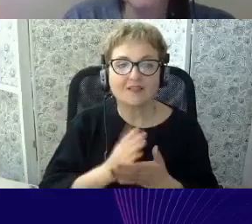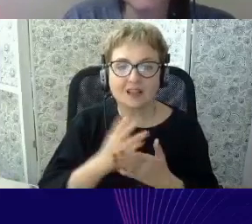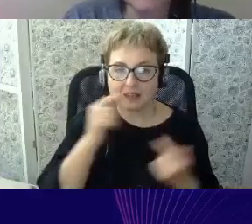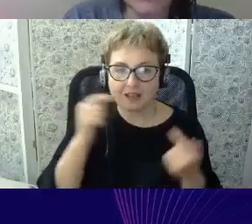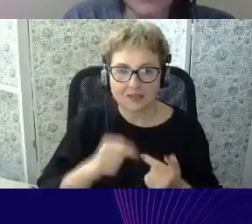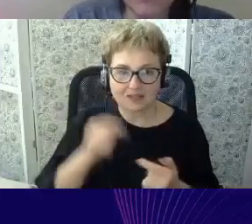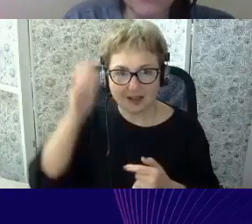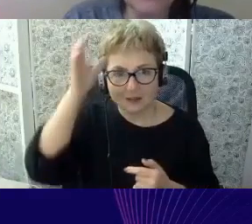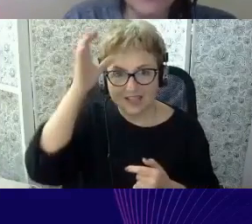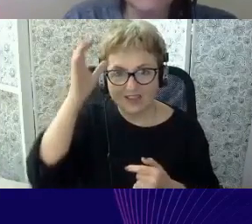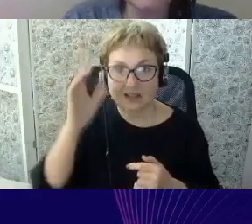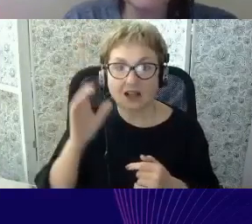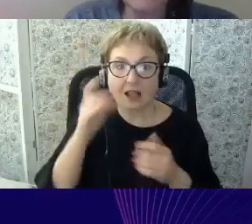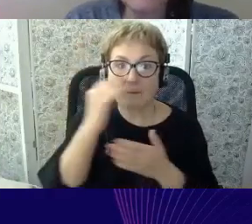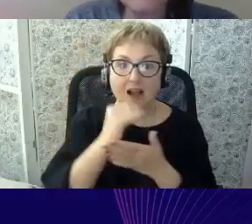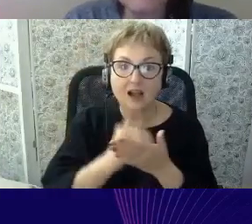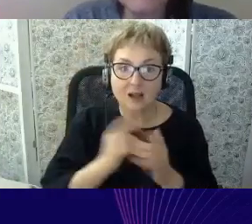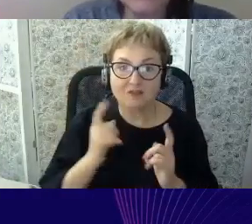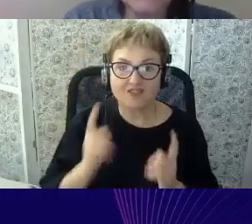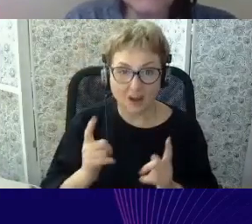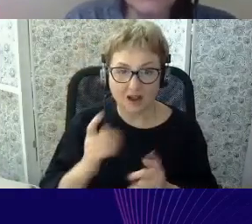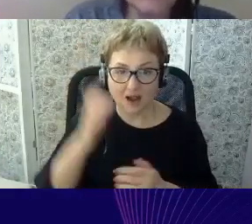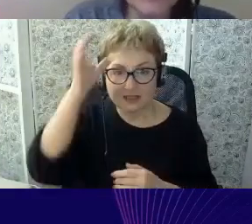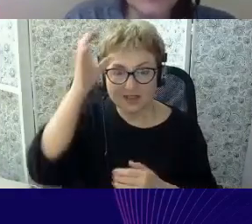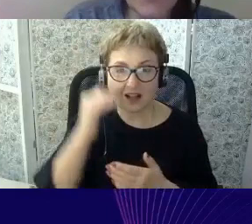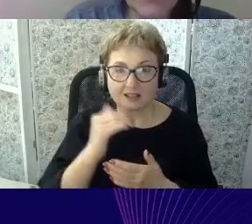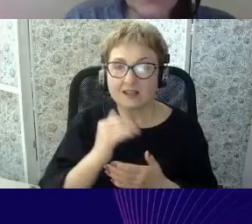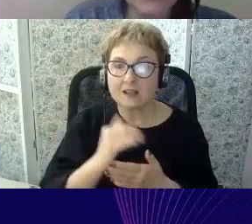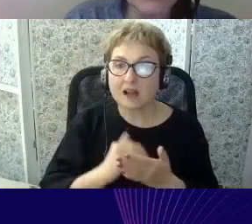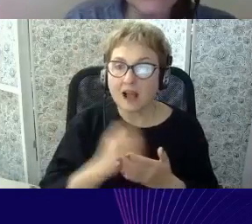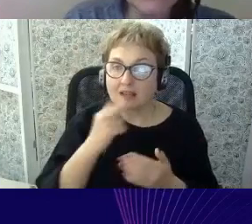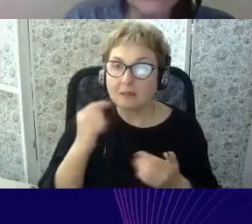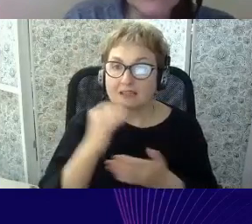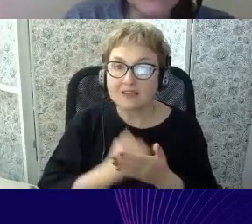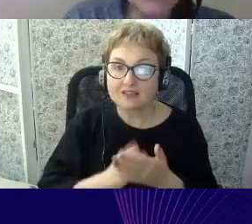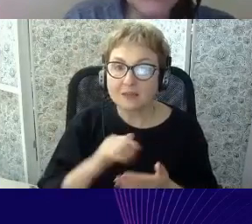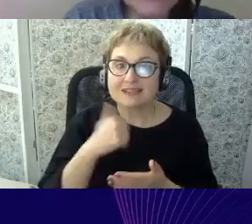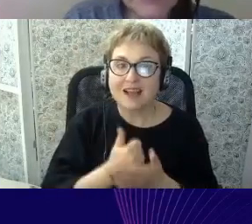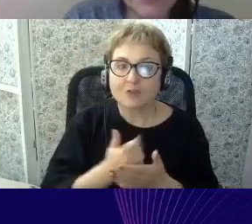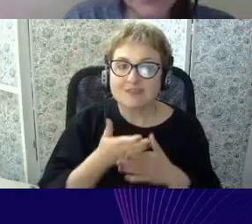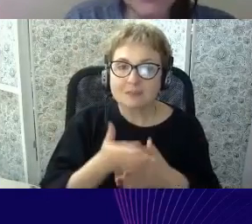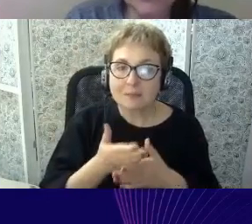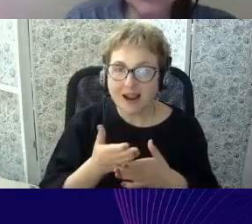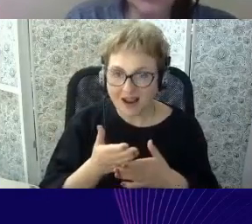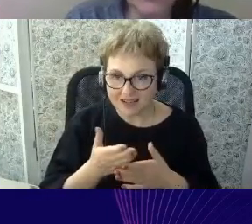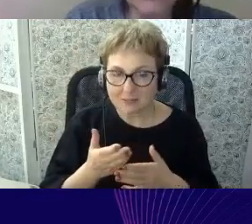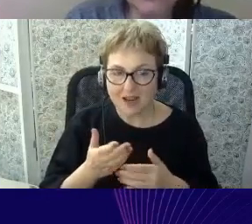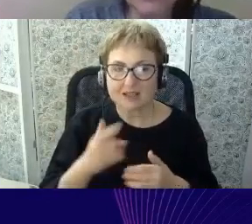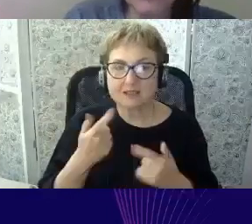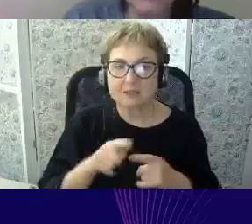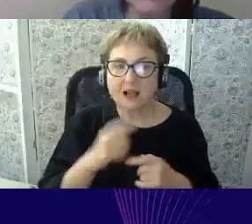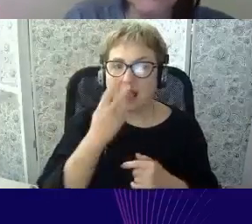адаптированная образовательная программа. И в рамках адаптированной образовательной программы основным вспомогательным механизмом